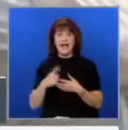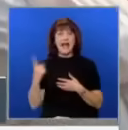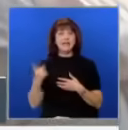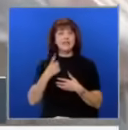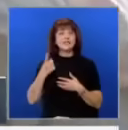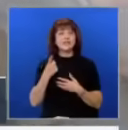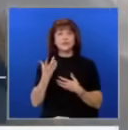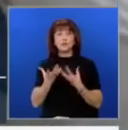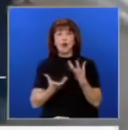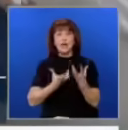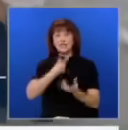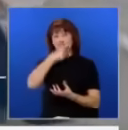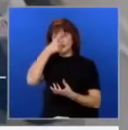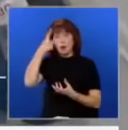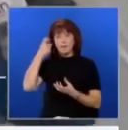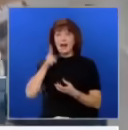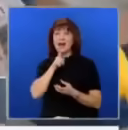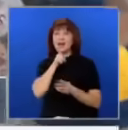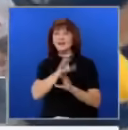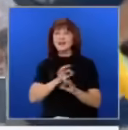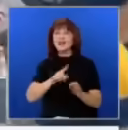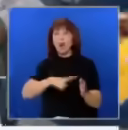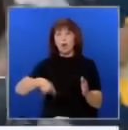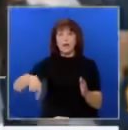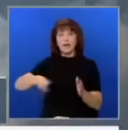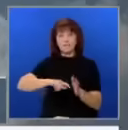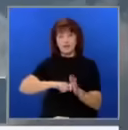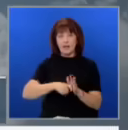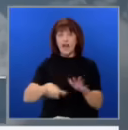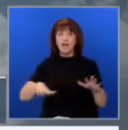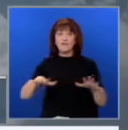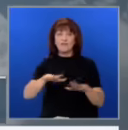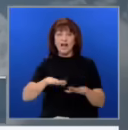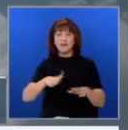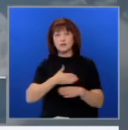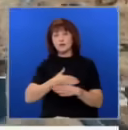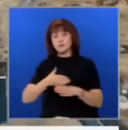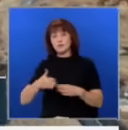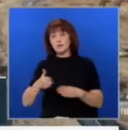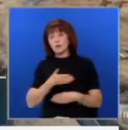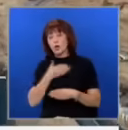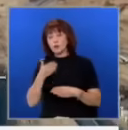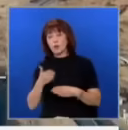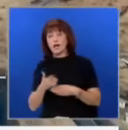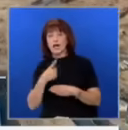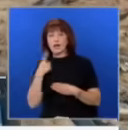затопляне на повърхността на Тихия океан вече приключи. Но влиянието от него ще продължи до края на годината. Това